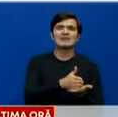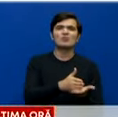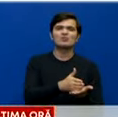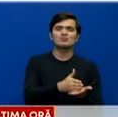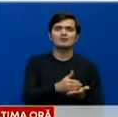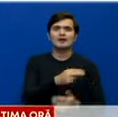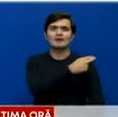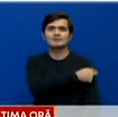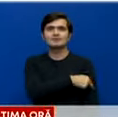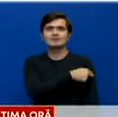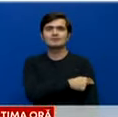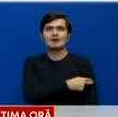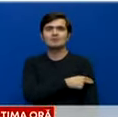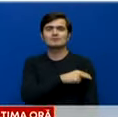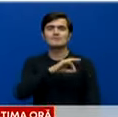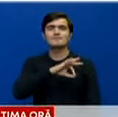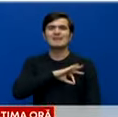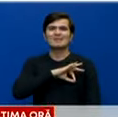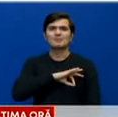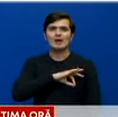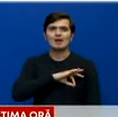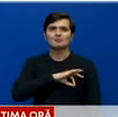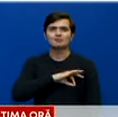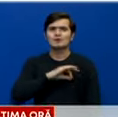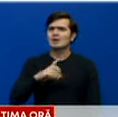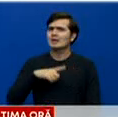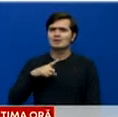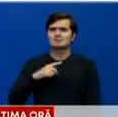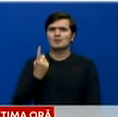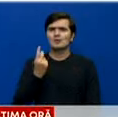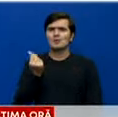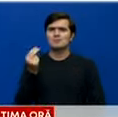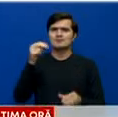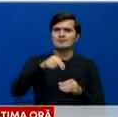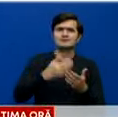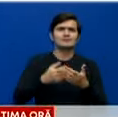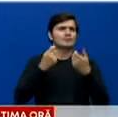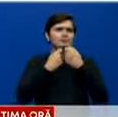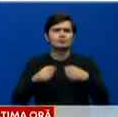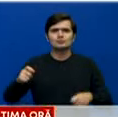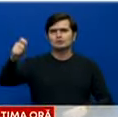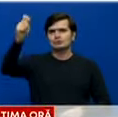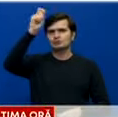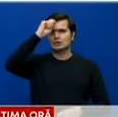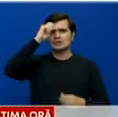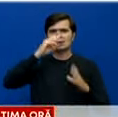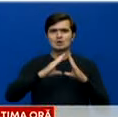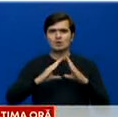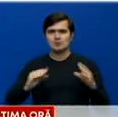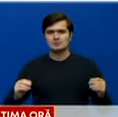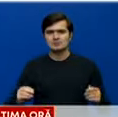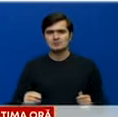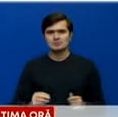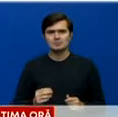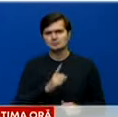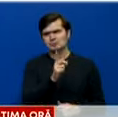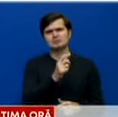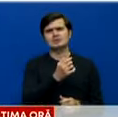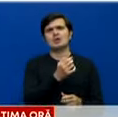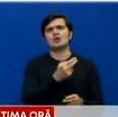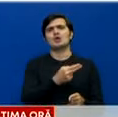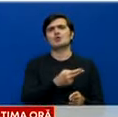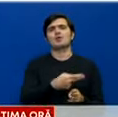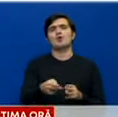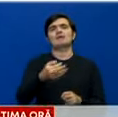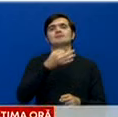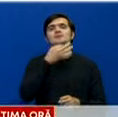la Spitalul din Miercurea Ciuc este o investiție pentru toți cetățenii României. Este incorrect să spunem că